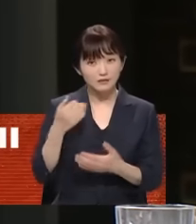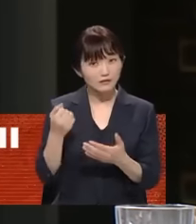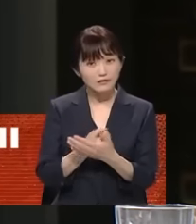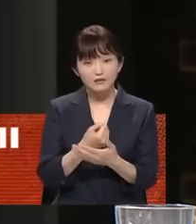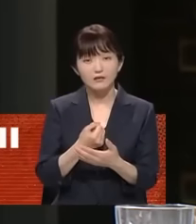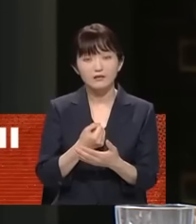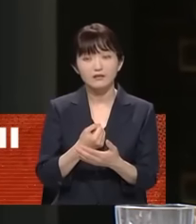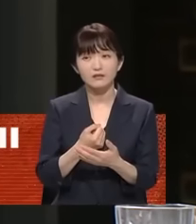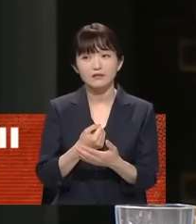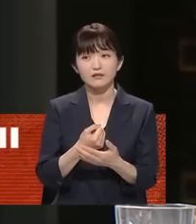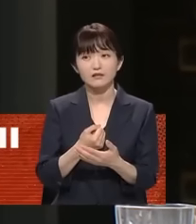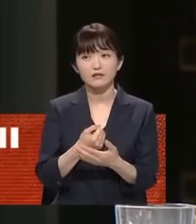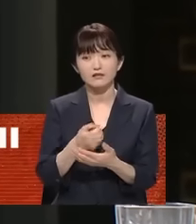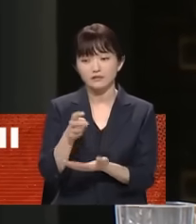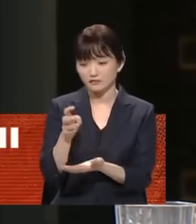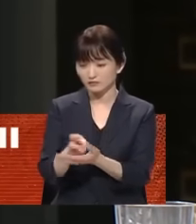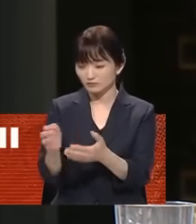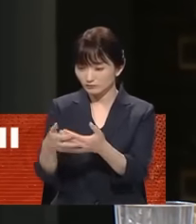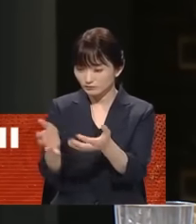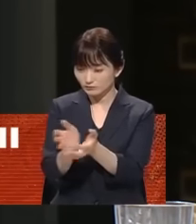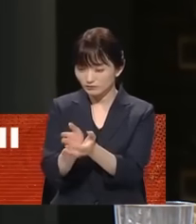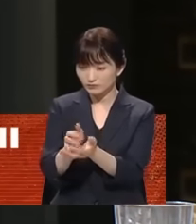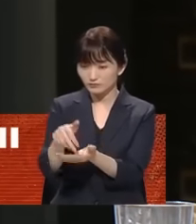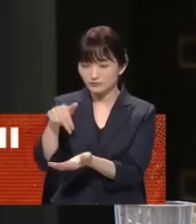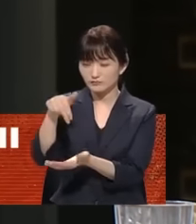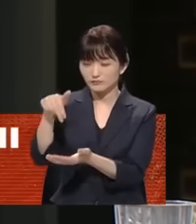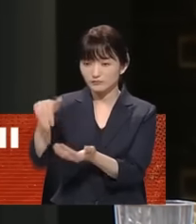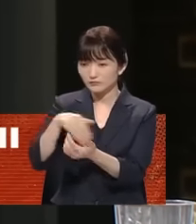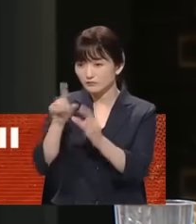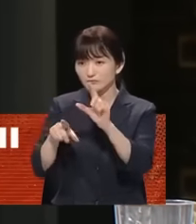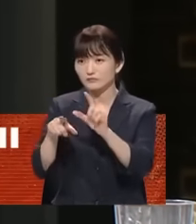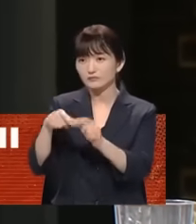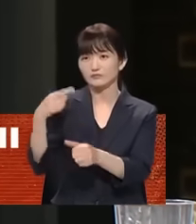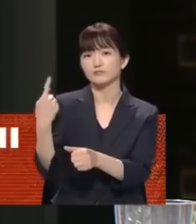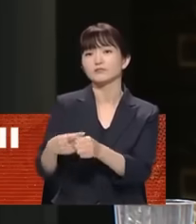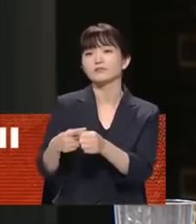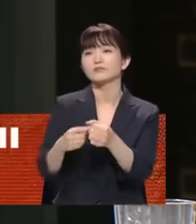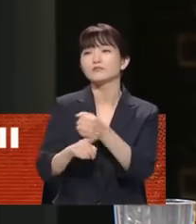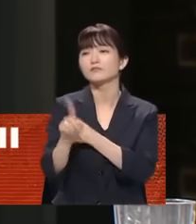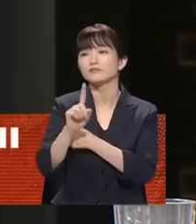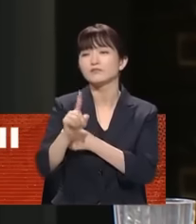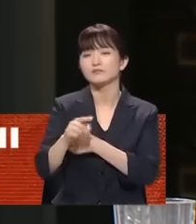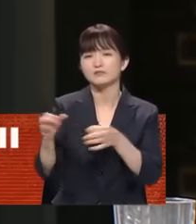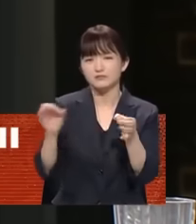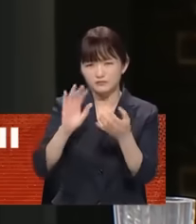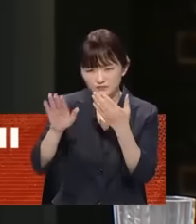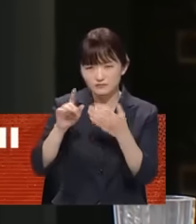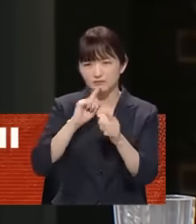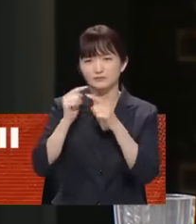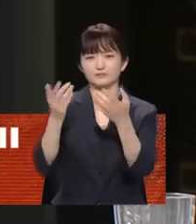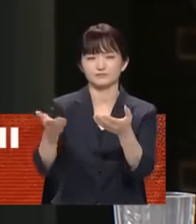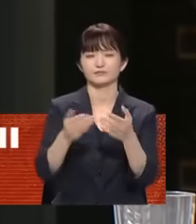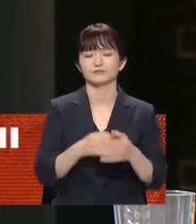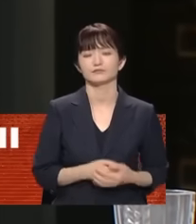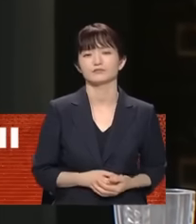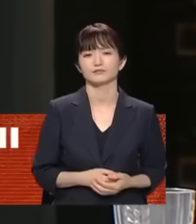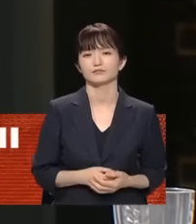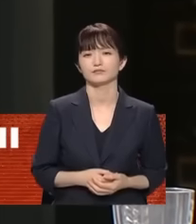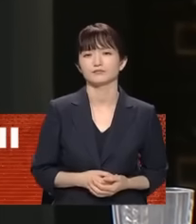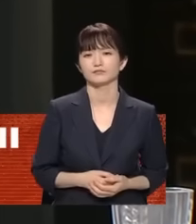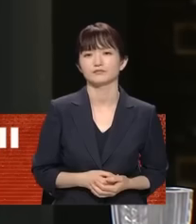뭐 사법당국의 현실을 좀 질타하고 싶다는 말씀을 드리는지는 제가 잠시 후에 다시 말씀드릴게요 자 소장님